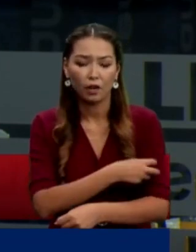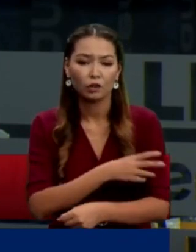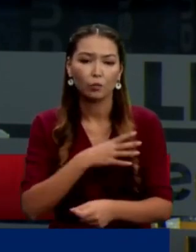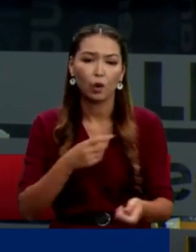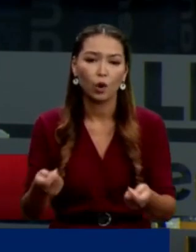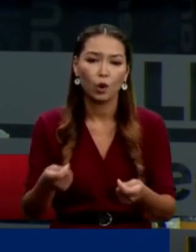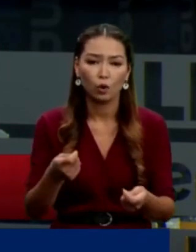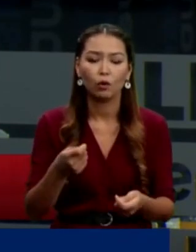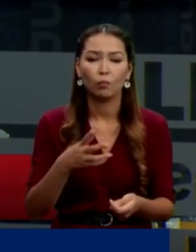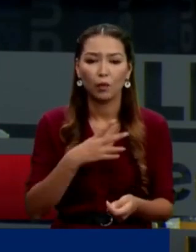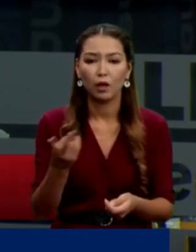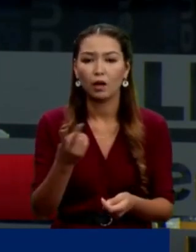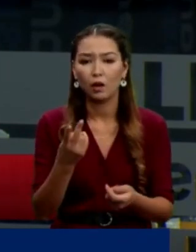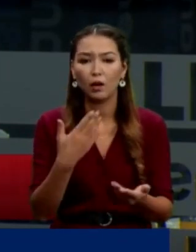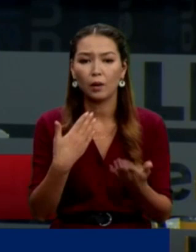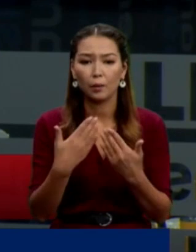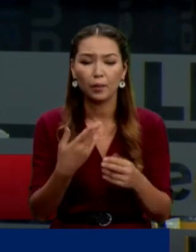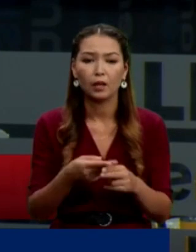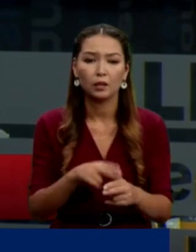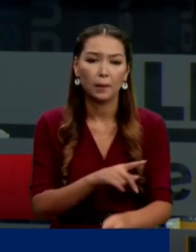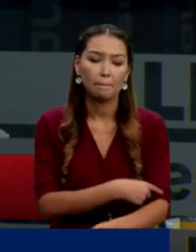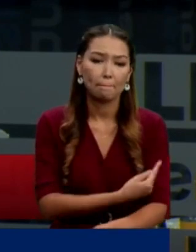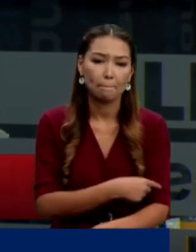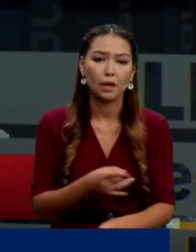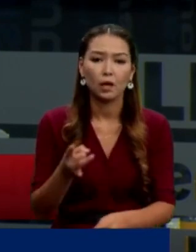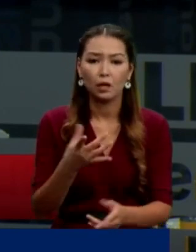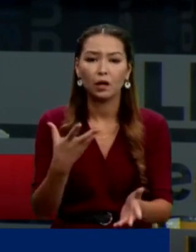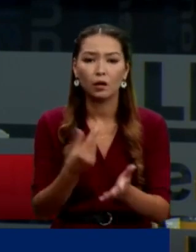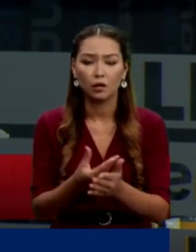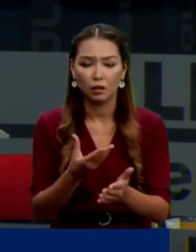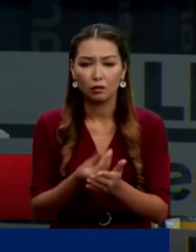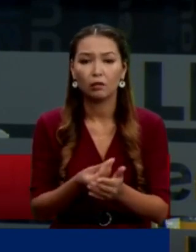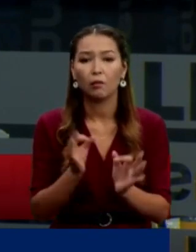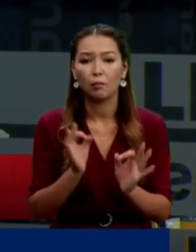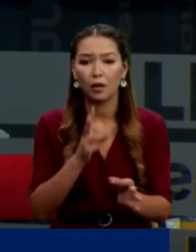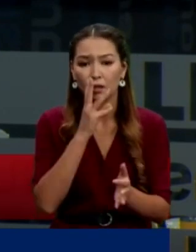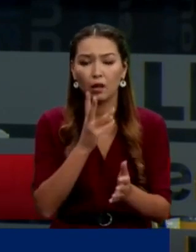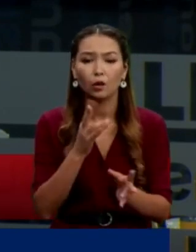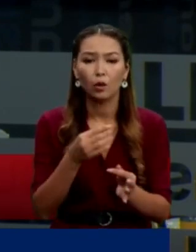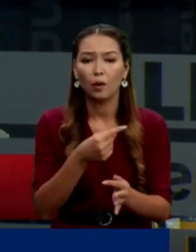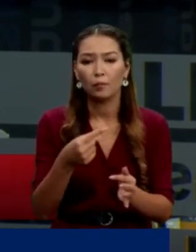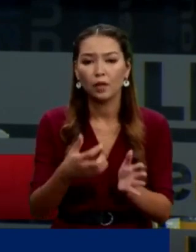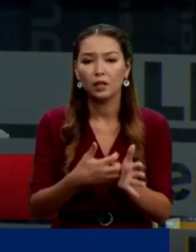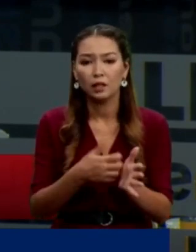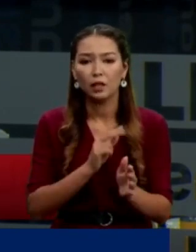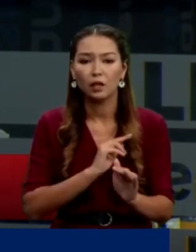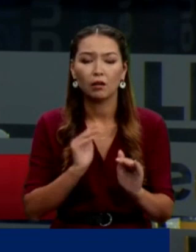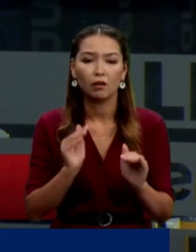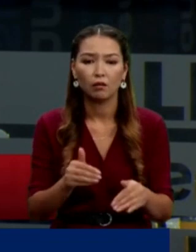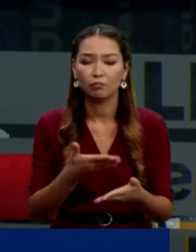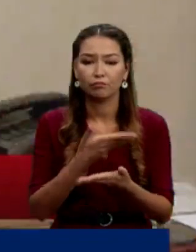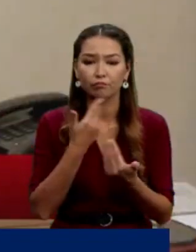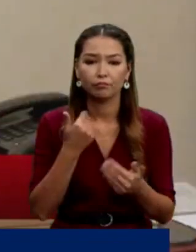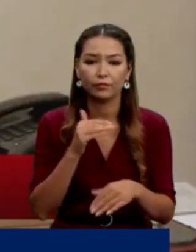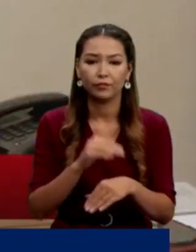мнению обоих, труд младшего медперсонала в регионе оплачивается вполне достойно. На вопрос с дефицитом кадров здесь не стоит.